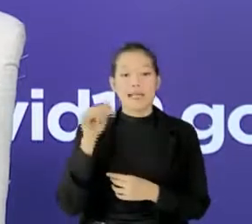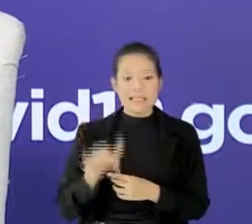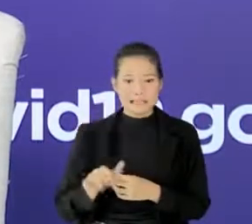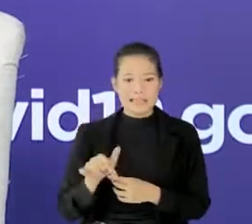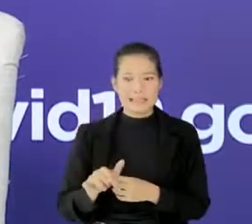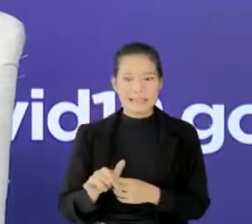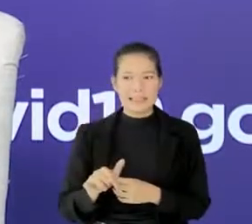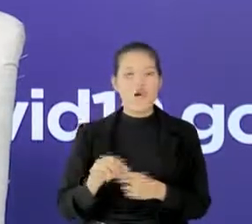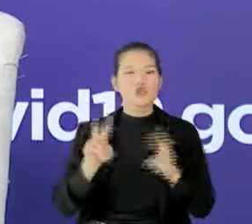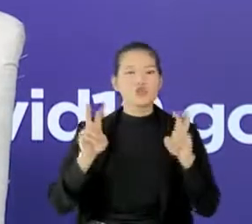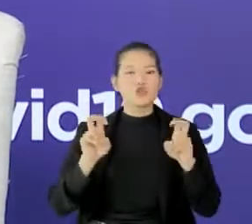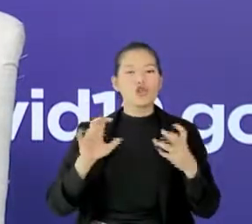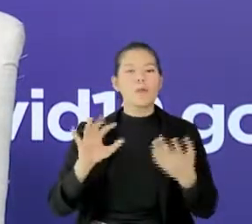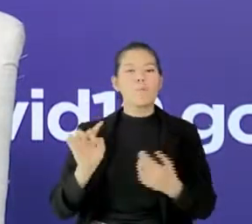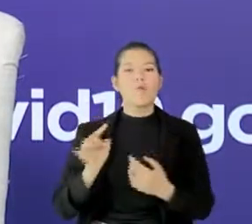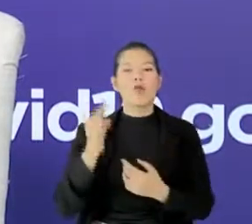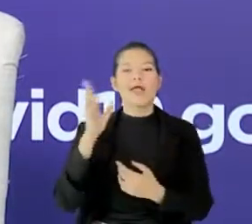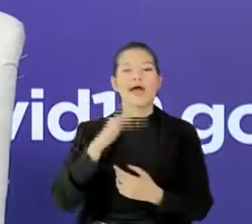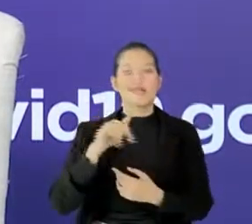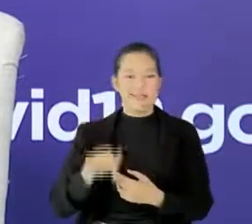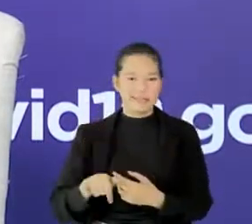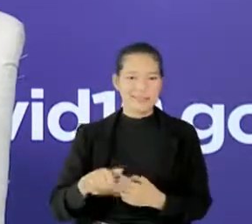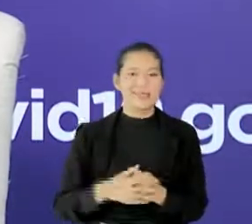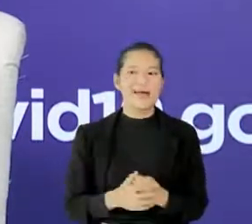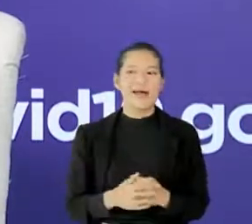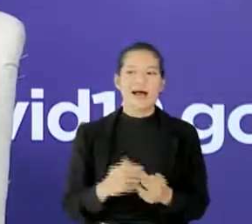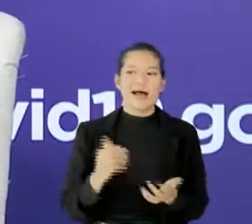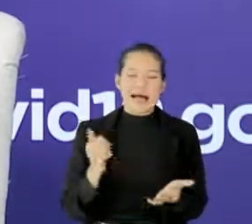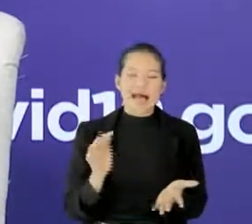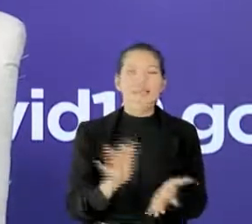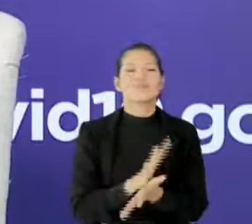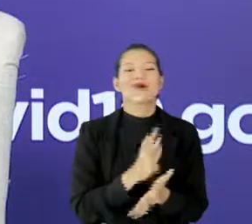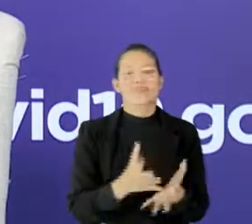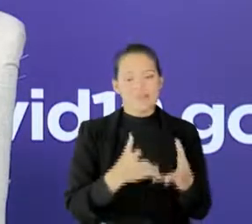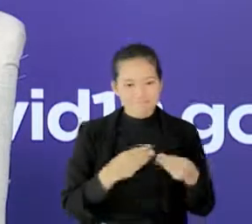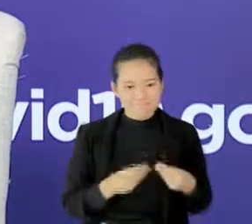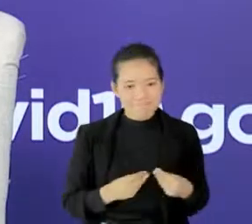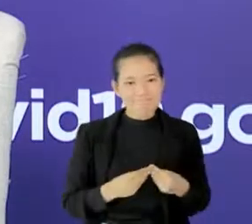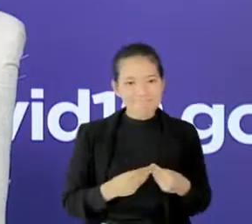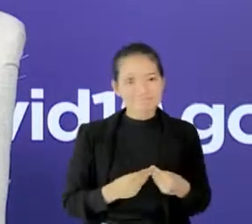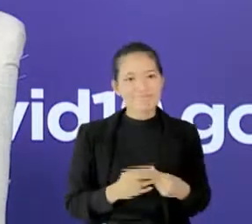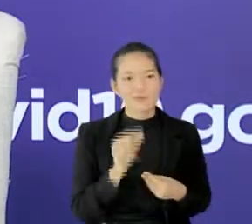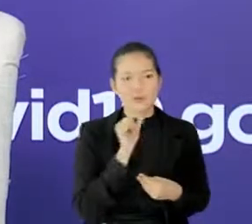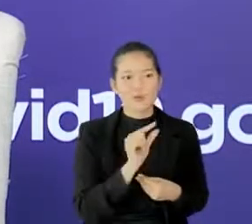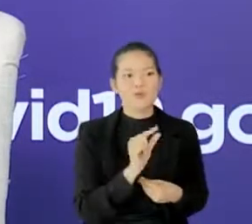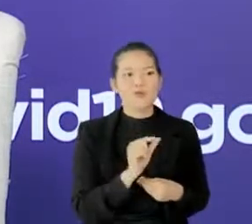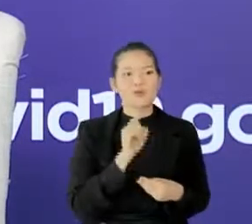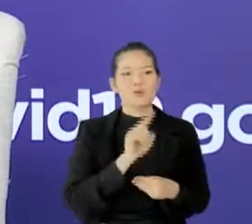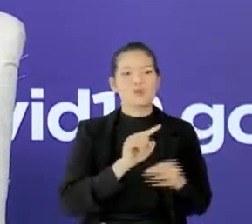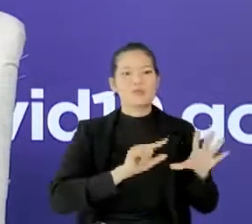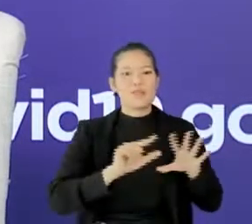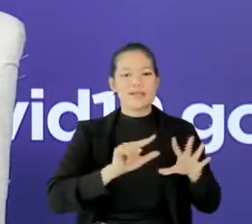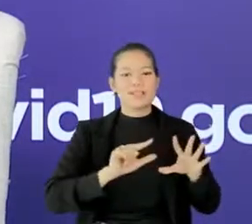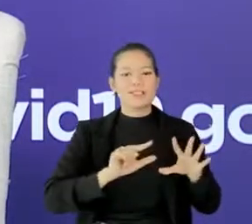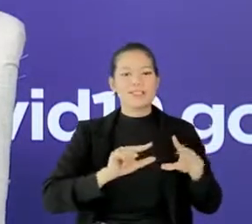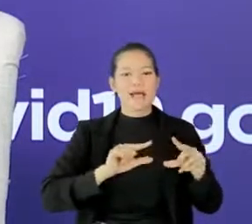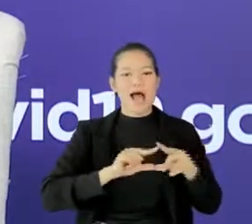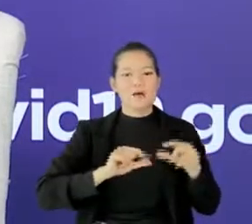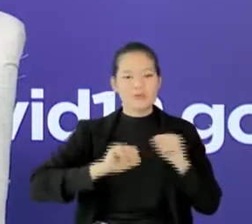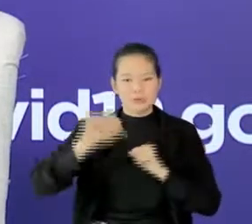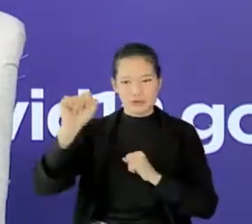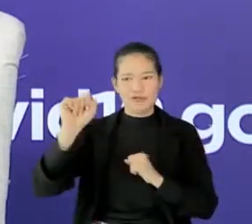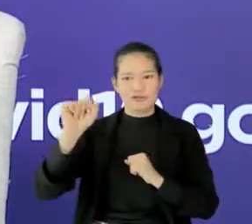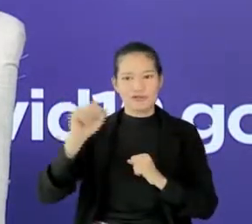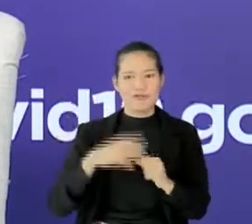Ini judulnya. Dan kebetulan sekali kita mendapat kesempatan nih dalam rangka 17 Agustus ini